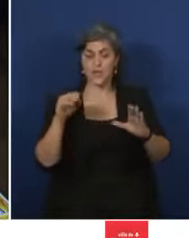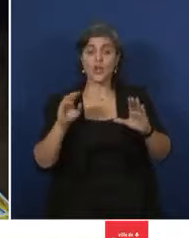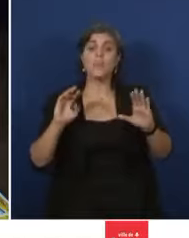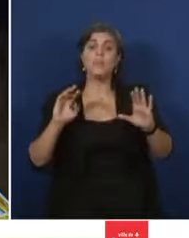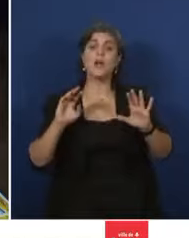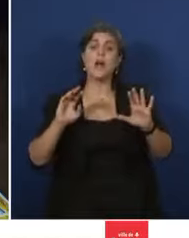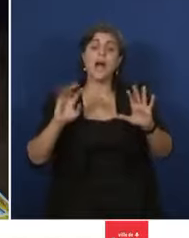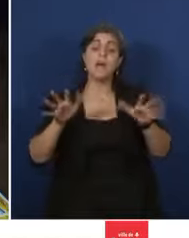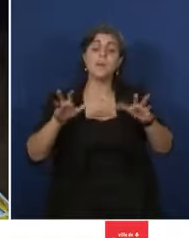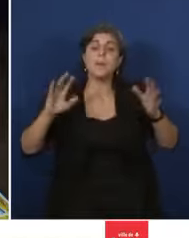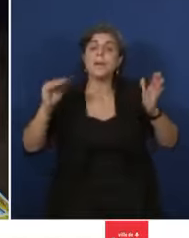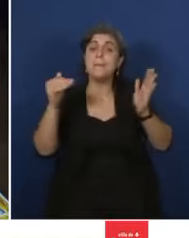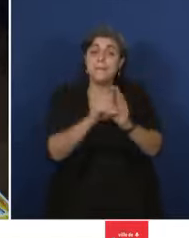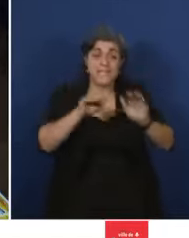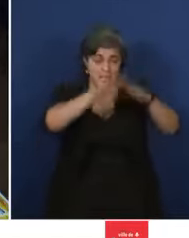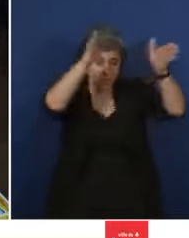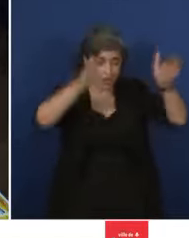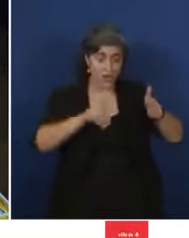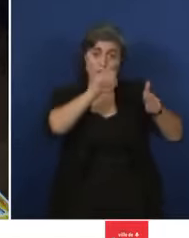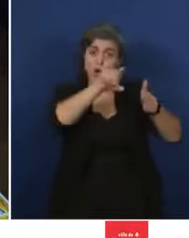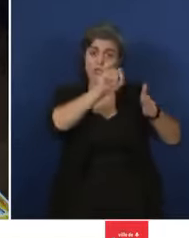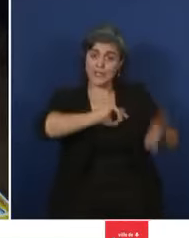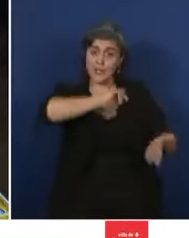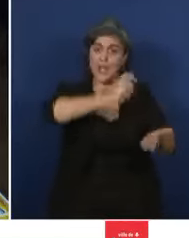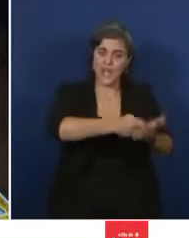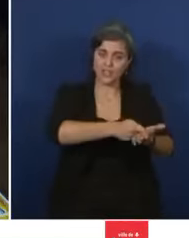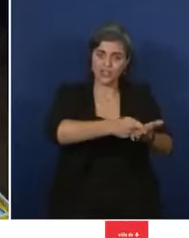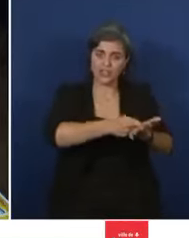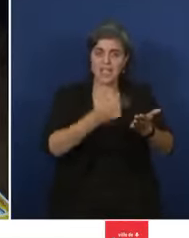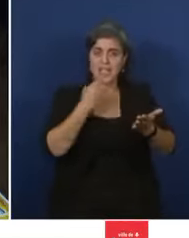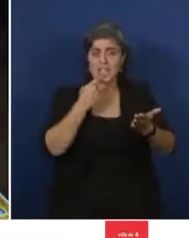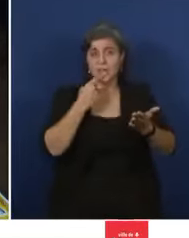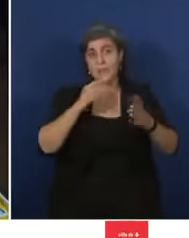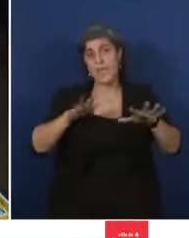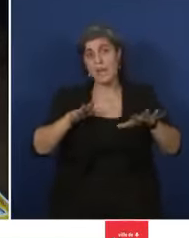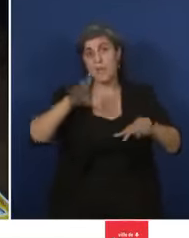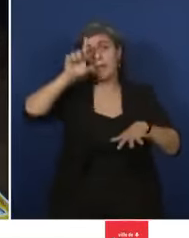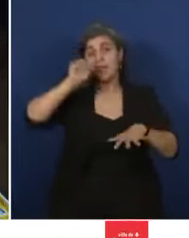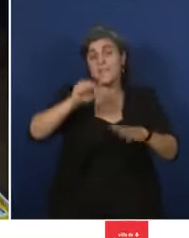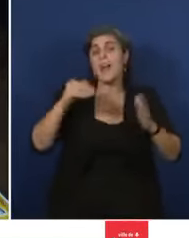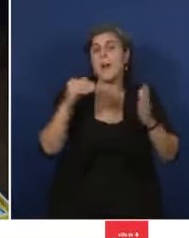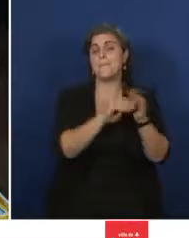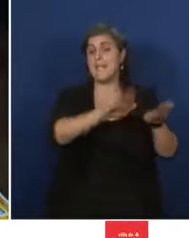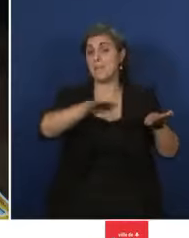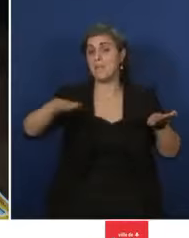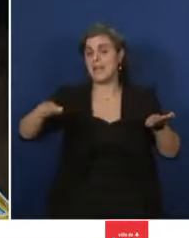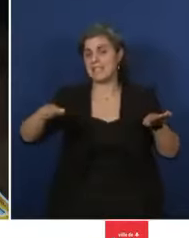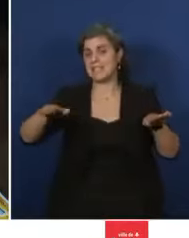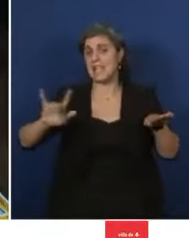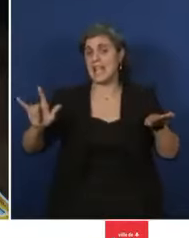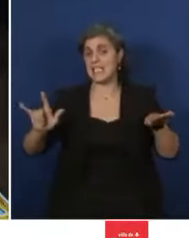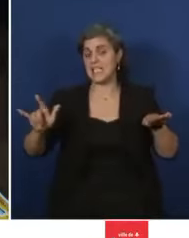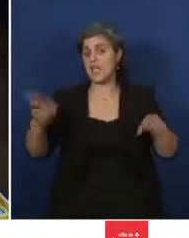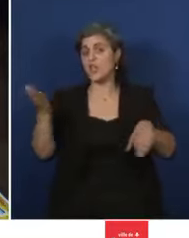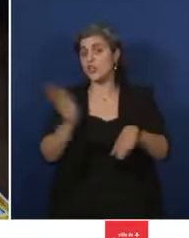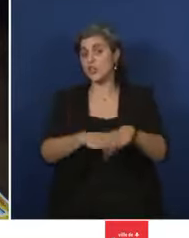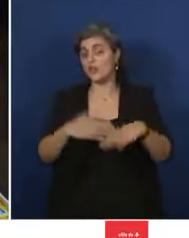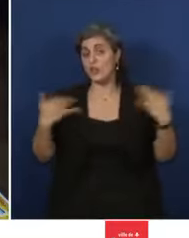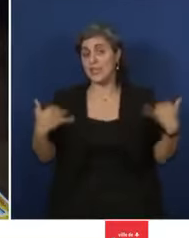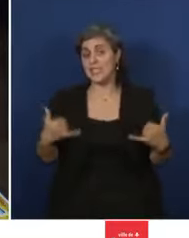000 eurodateurs, ce qui permettrait de couvrir 20 000 places de stationnement contre un peu plus,